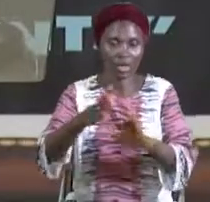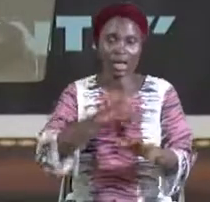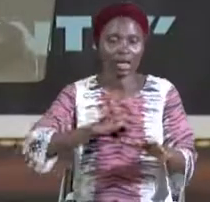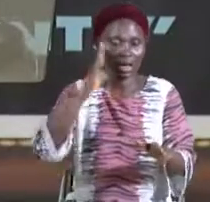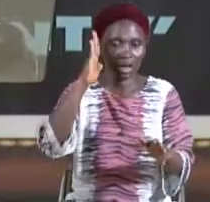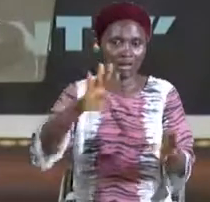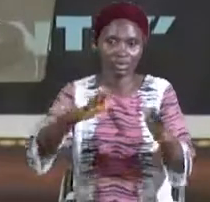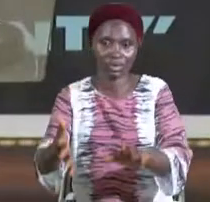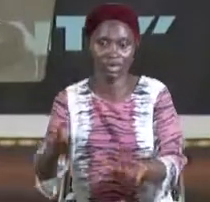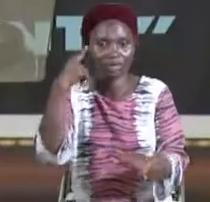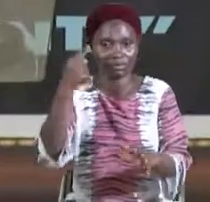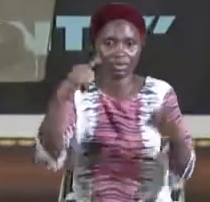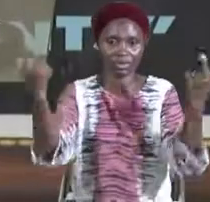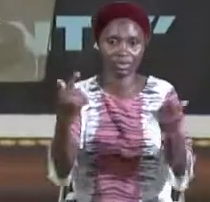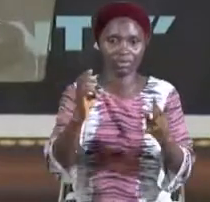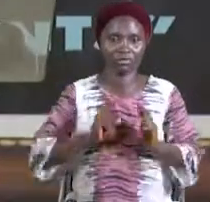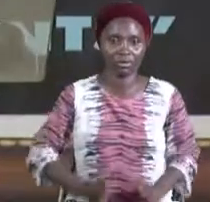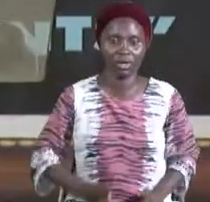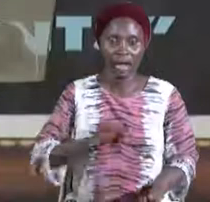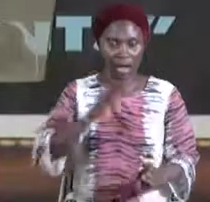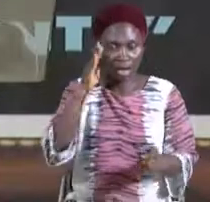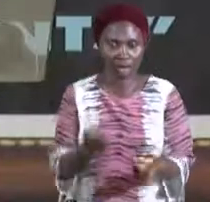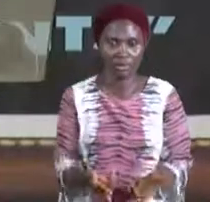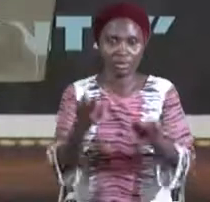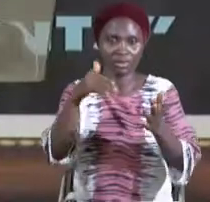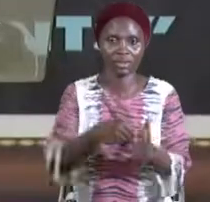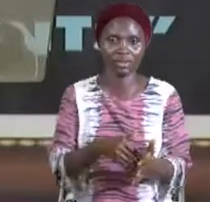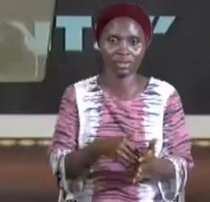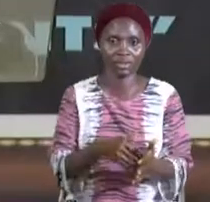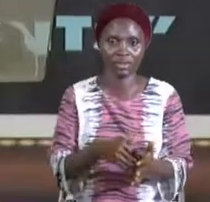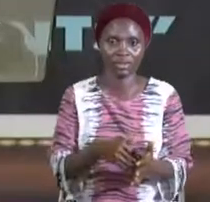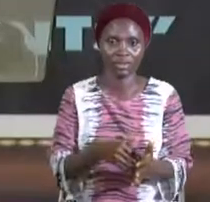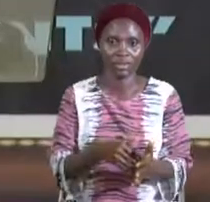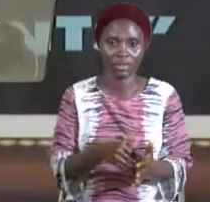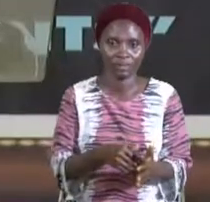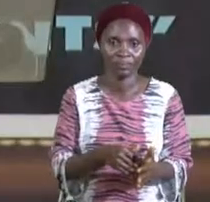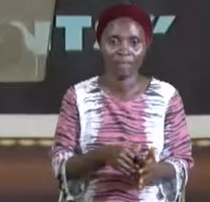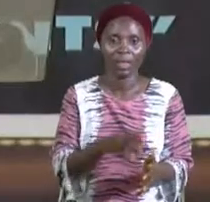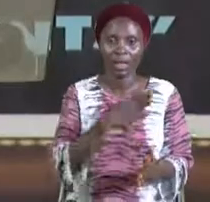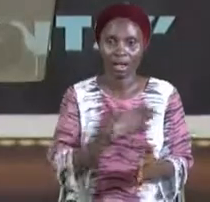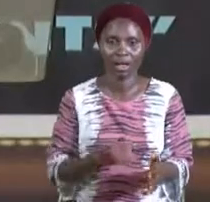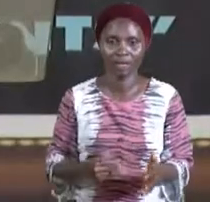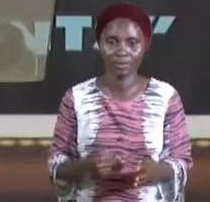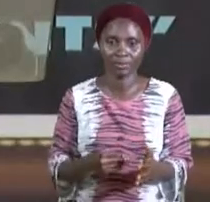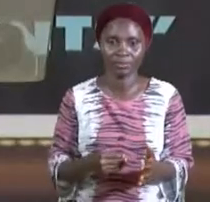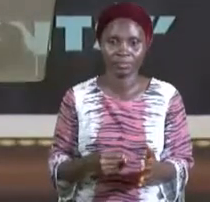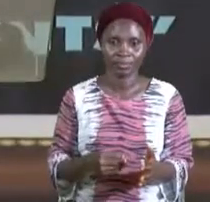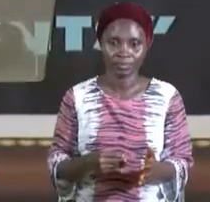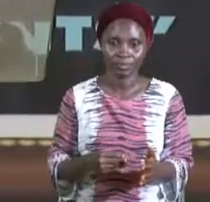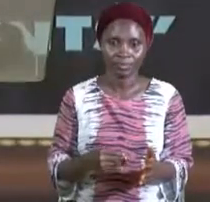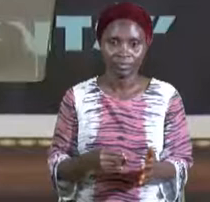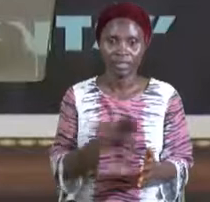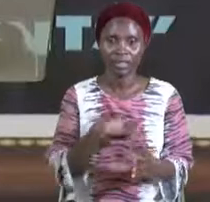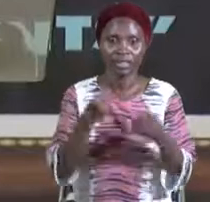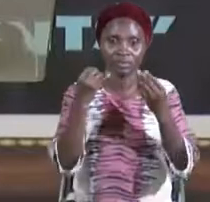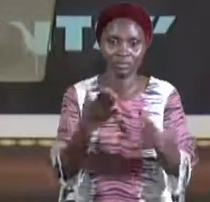l'humanité et je vais ressusciter encore. Il allait dire oui, nous savons. Et nous sommes d'accord avec toi. Nous avons la même pensée que toi.